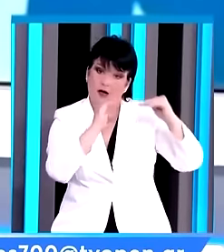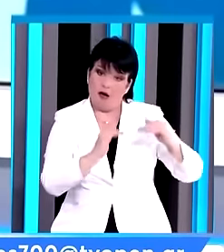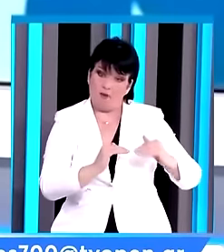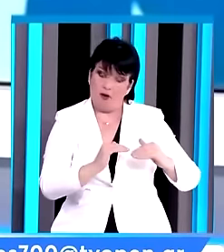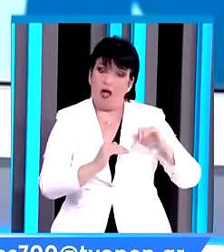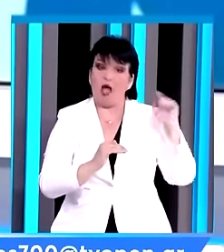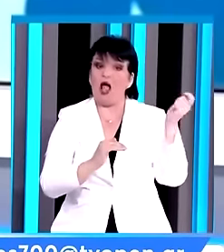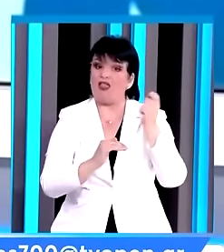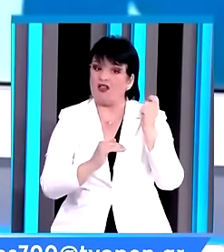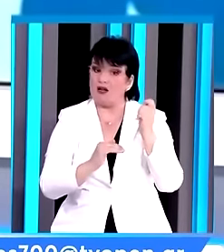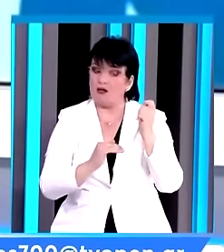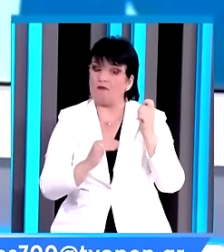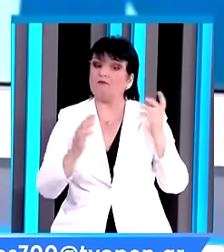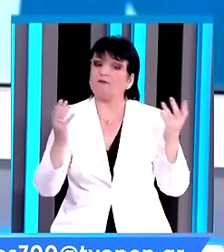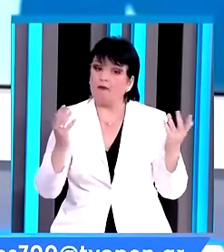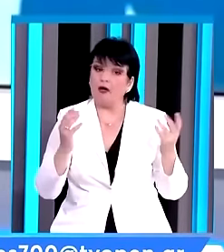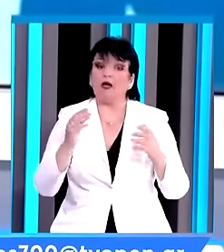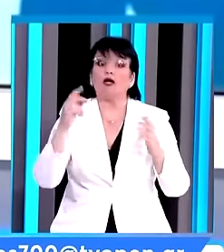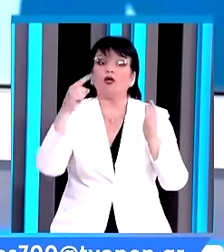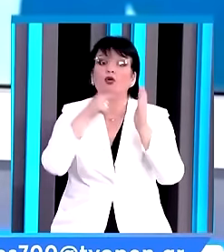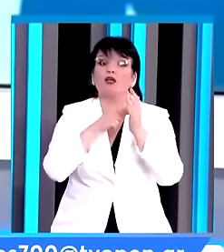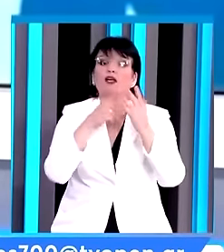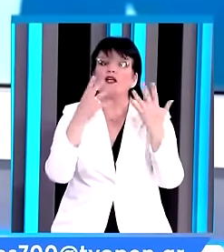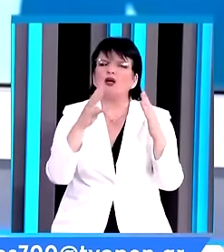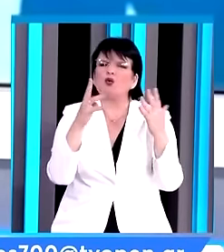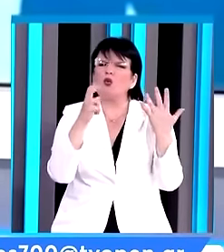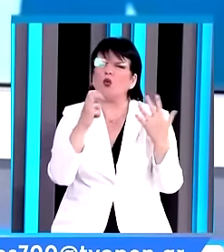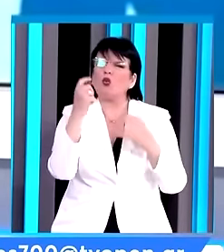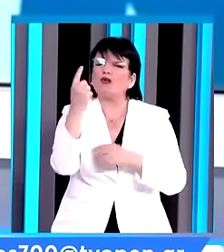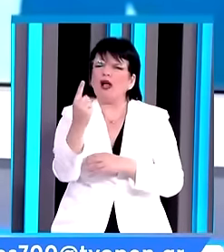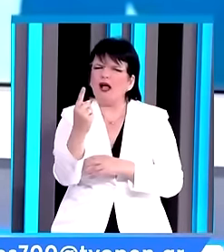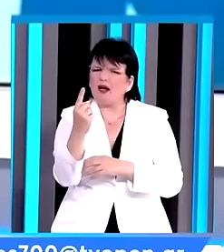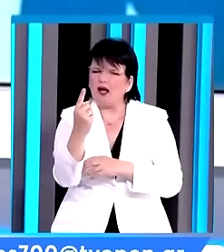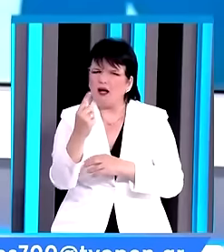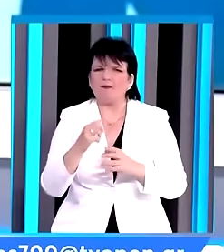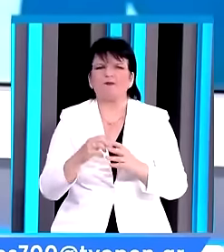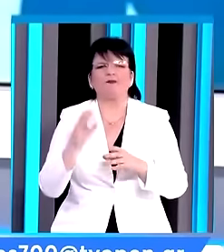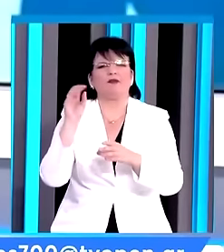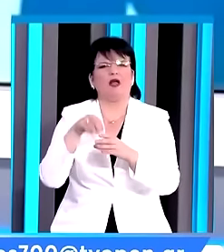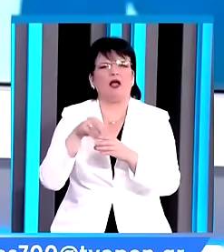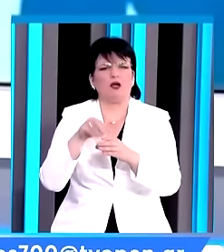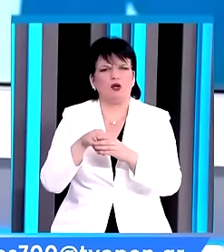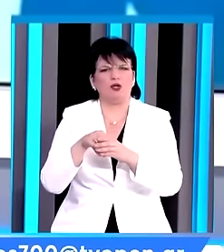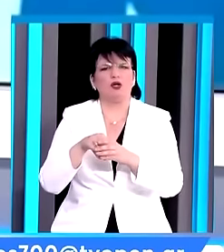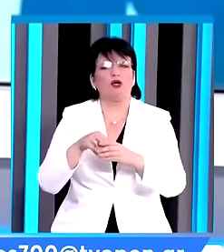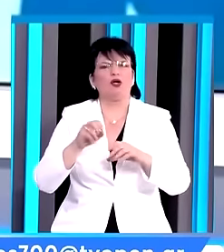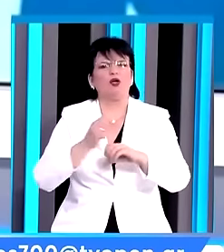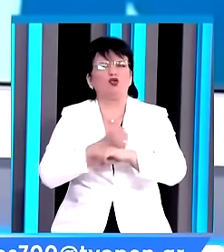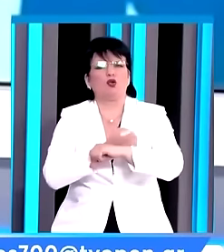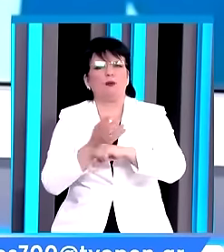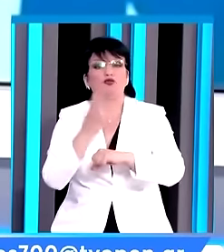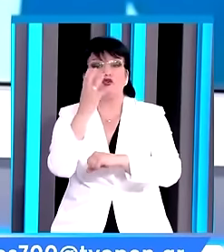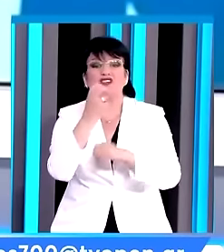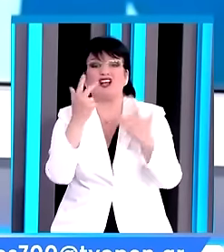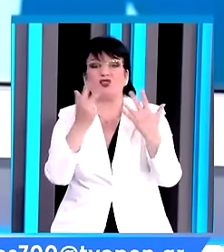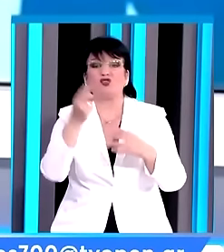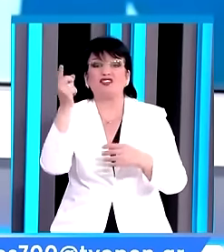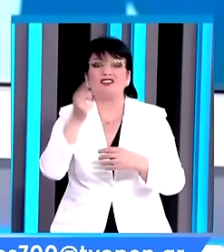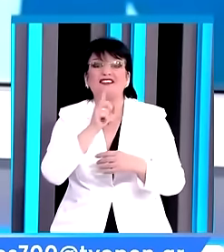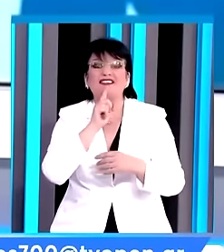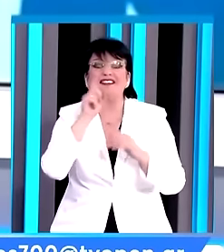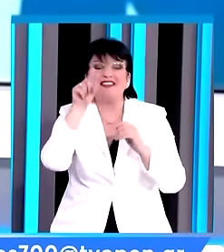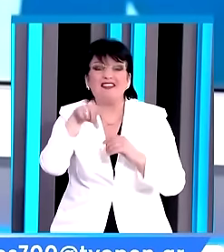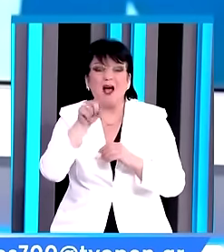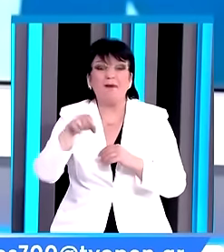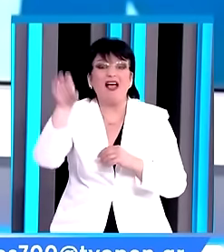γνωρίζουν ότι στις εκλογές του 81, ίσως εμείς οι παλαιότεροι. Να τα θυμόμαστε λίγο. Το Πασόκ είχε πάρει 48%. Την ίδια μέρα